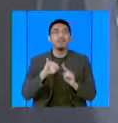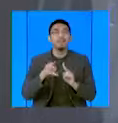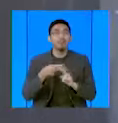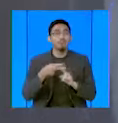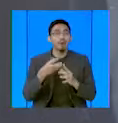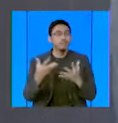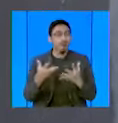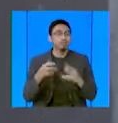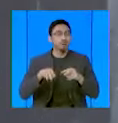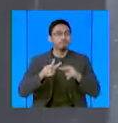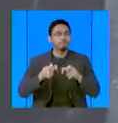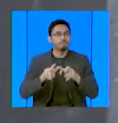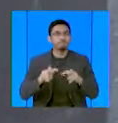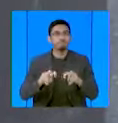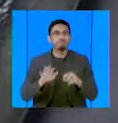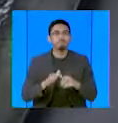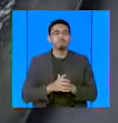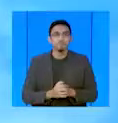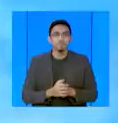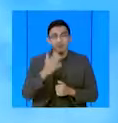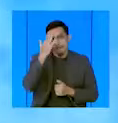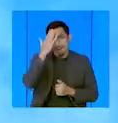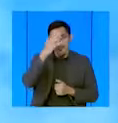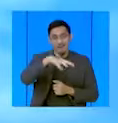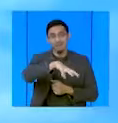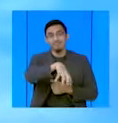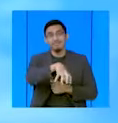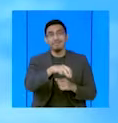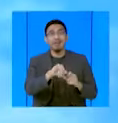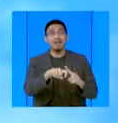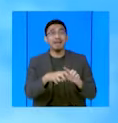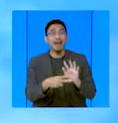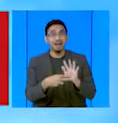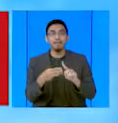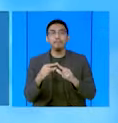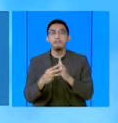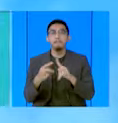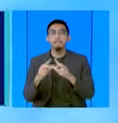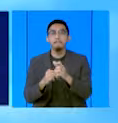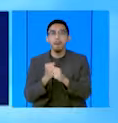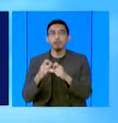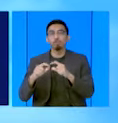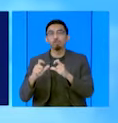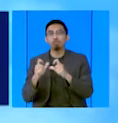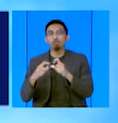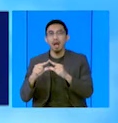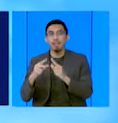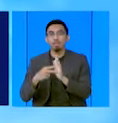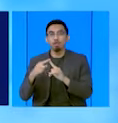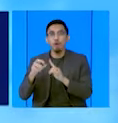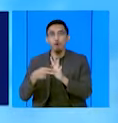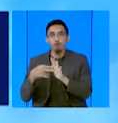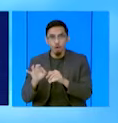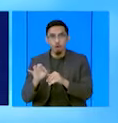Dari Bekasi, Jawa Barat, Rahmat Hidayat, iNews melaporkan. Kepala Otorita Ibu Kota Nusantara IKN Bambang Susantono dan wakilnya